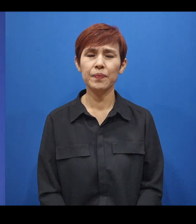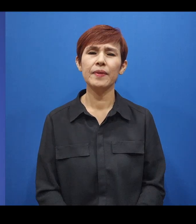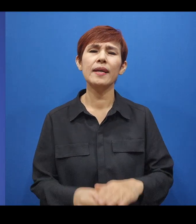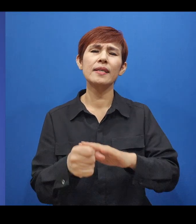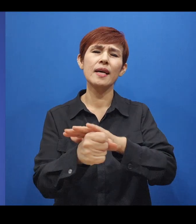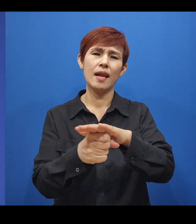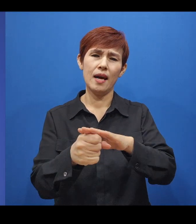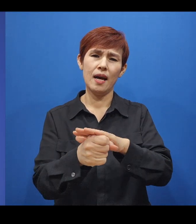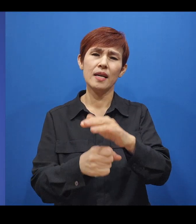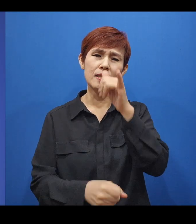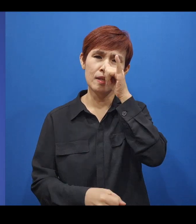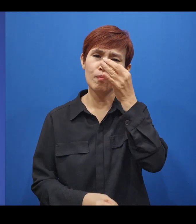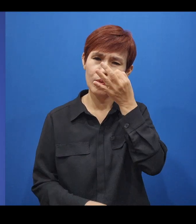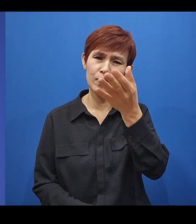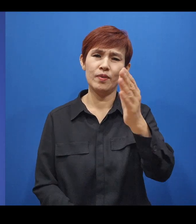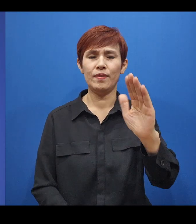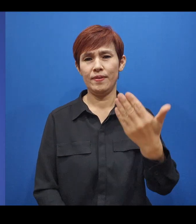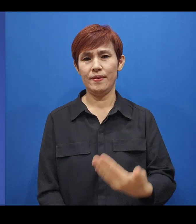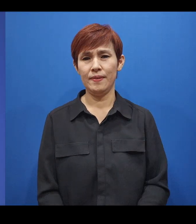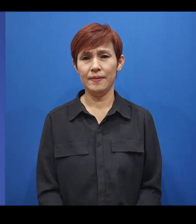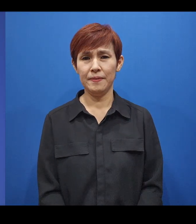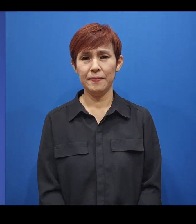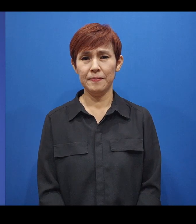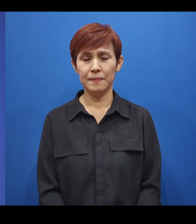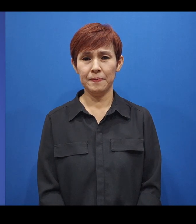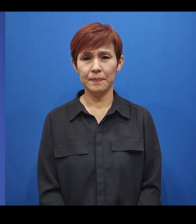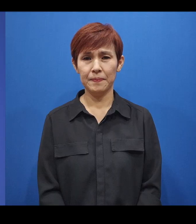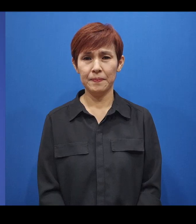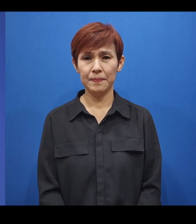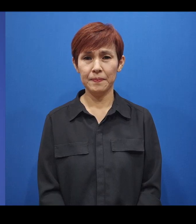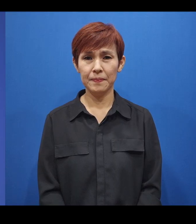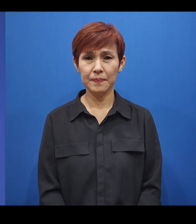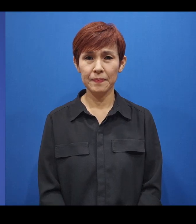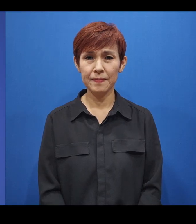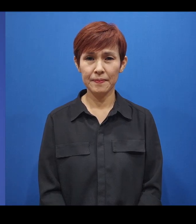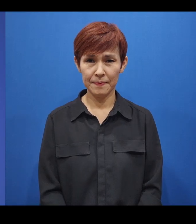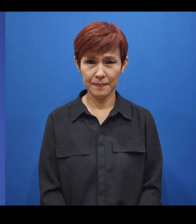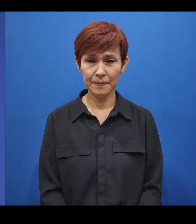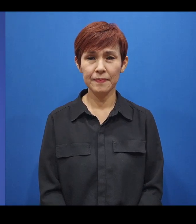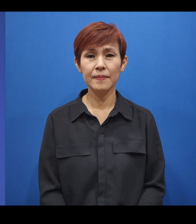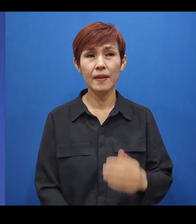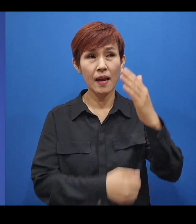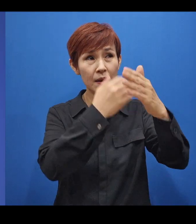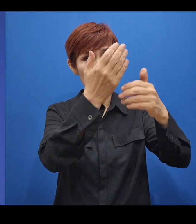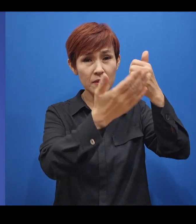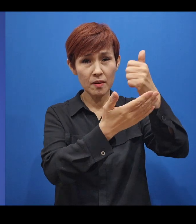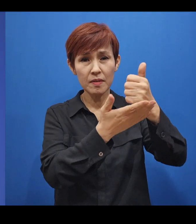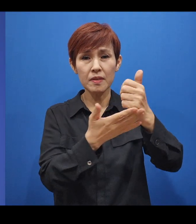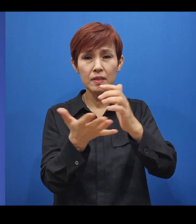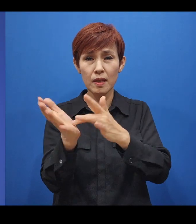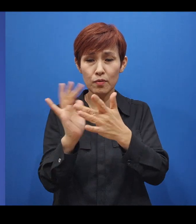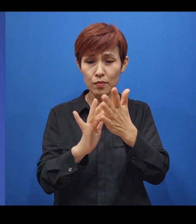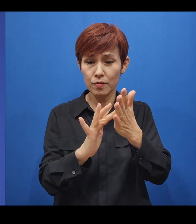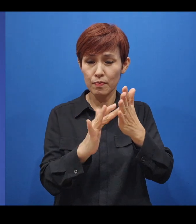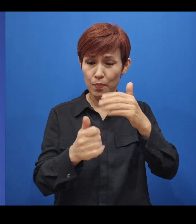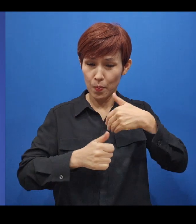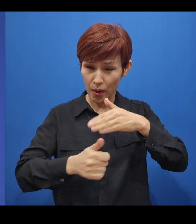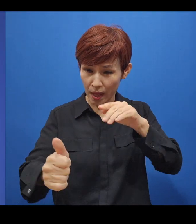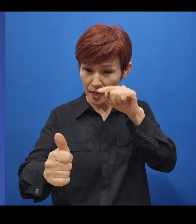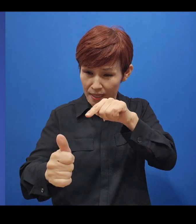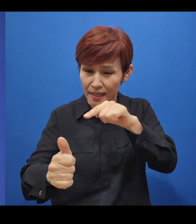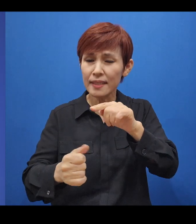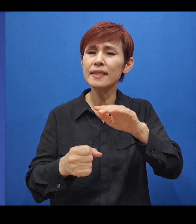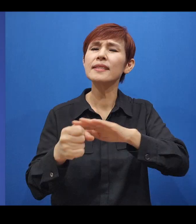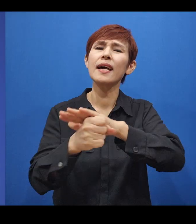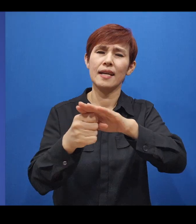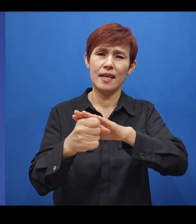사랑이 여기 있다. 여기에 사랑이 있어. 라고 말하시는 그 하나님의